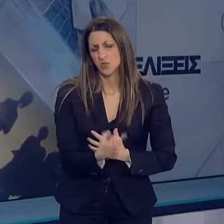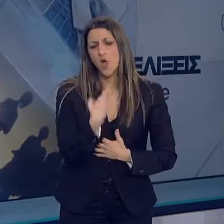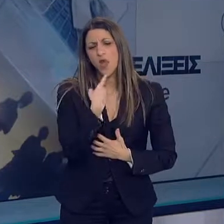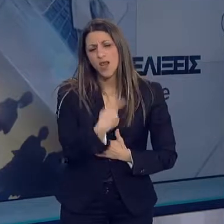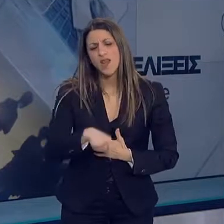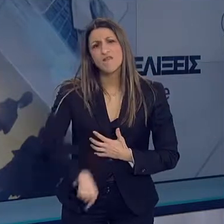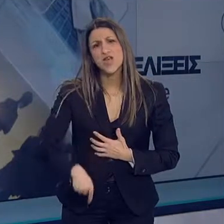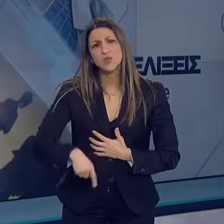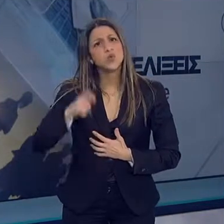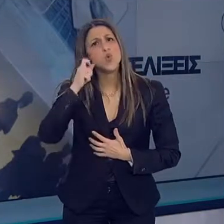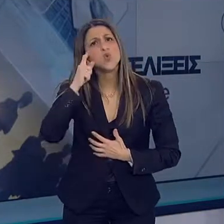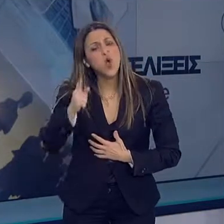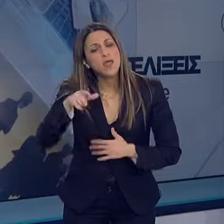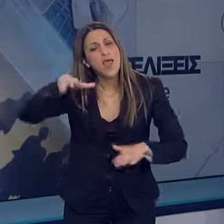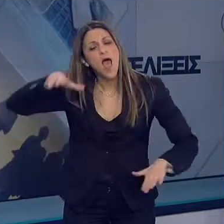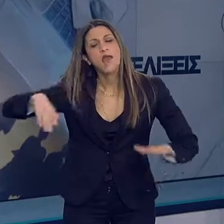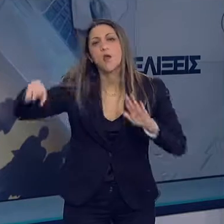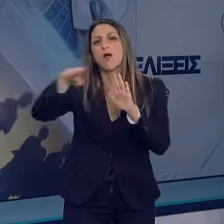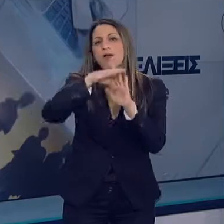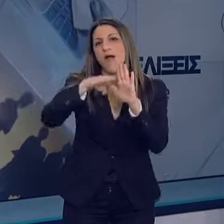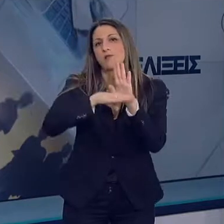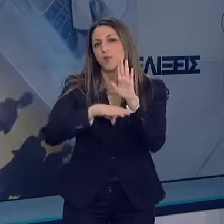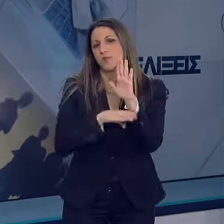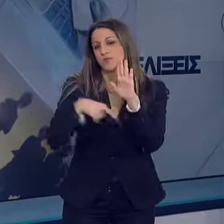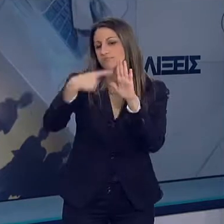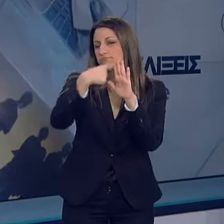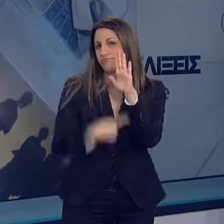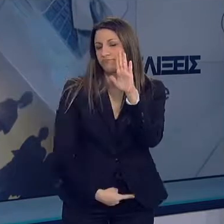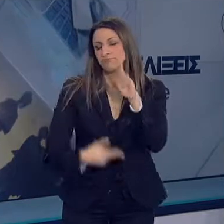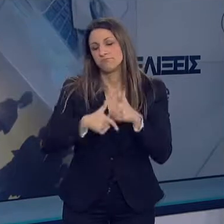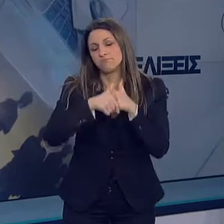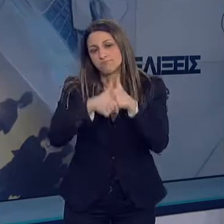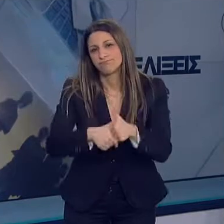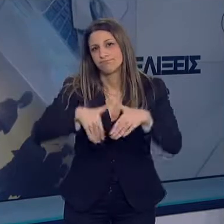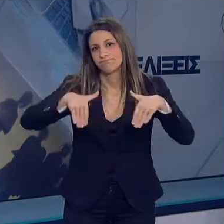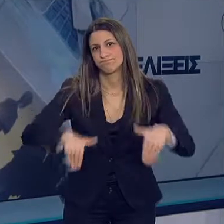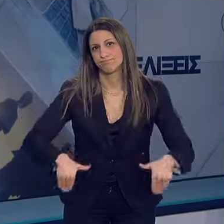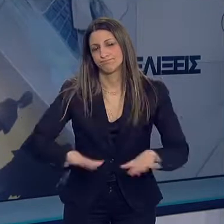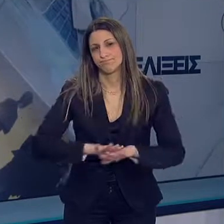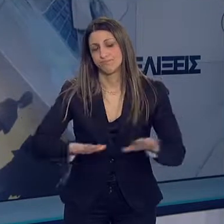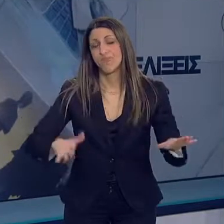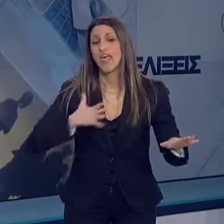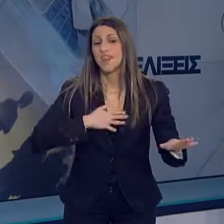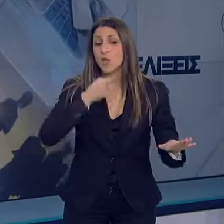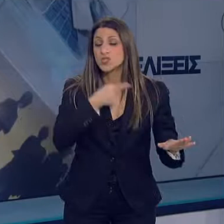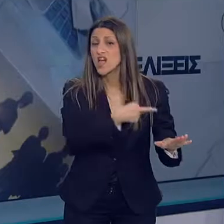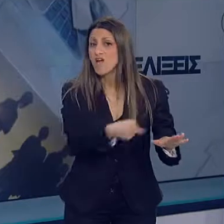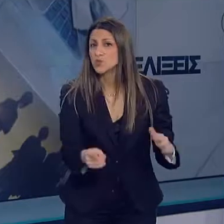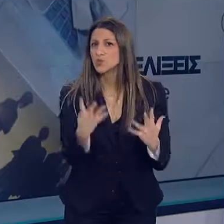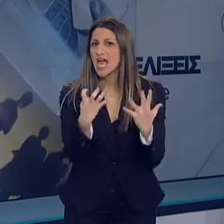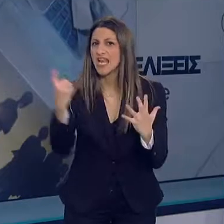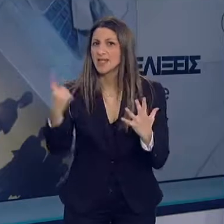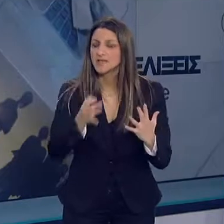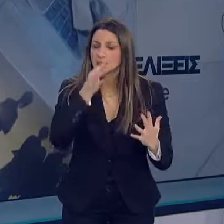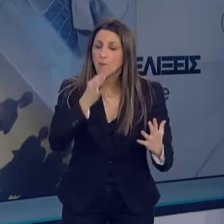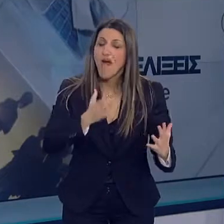ότι θα γιορτάσουν με βάση τους κανόνες που επιβάλλουν οι συνθήκες. Θα ακολουθήσουν τις οδηγίες. Τους ευχαριστούμε, τους